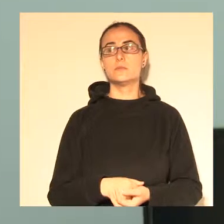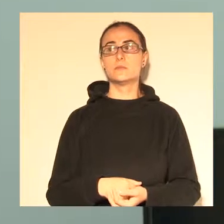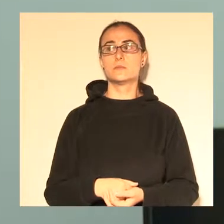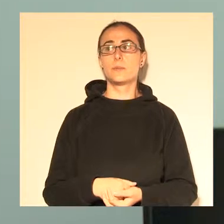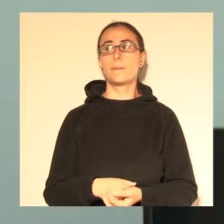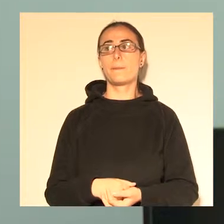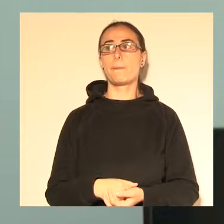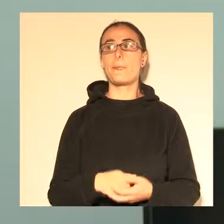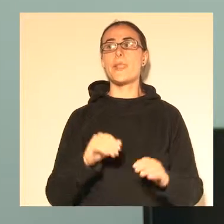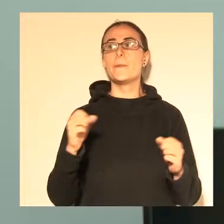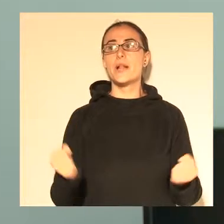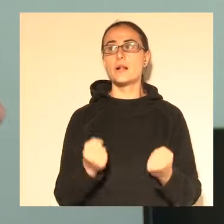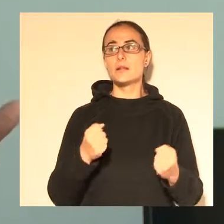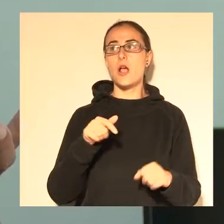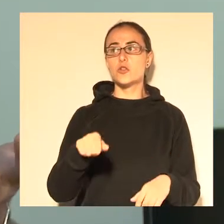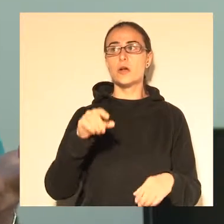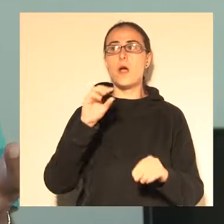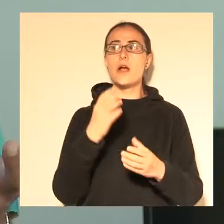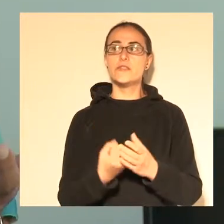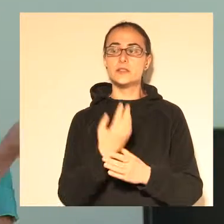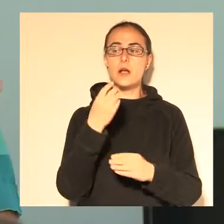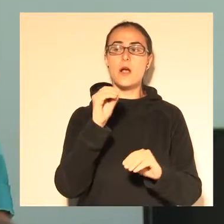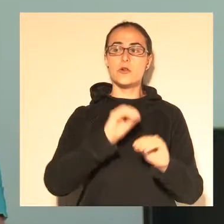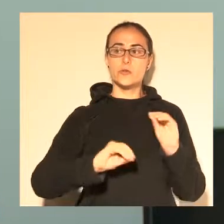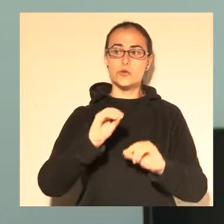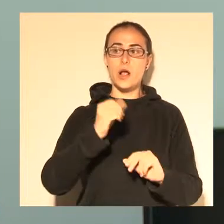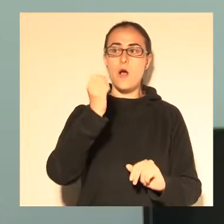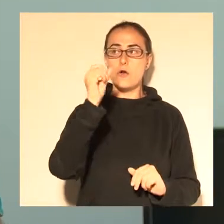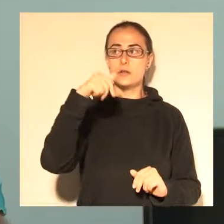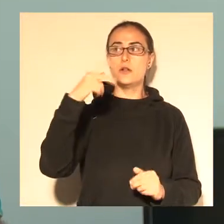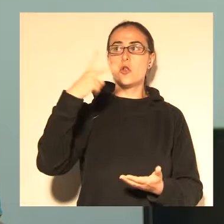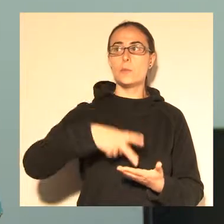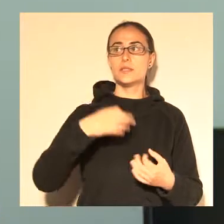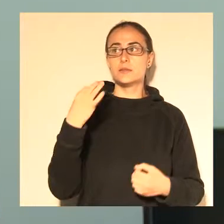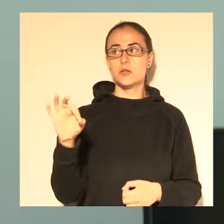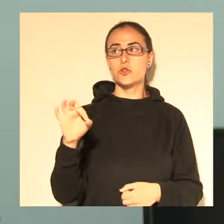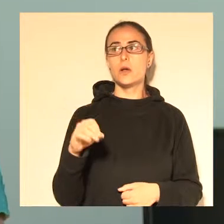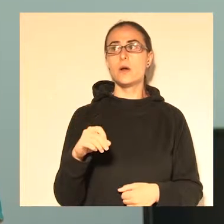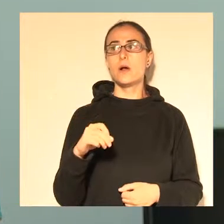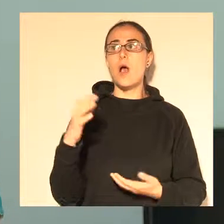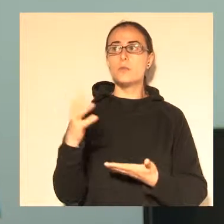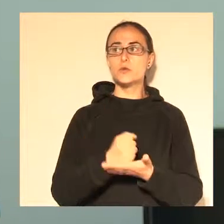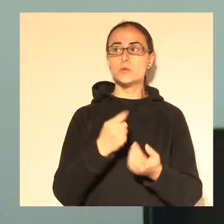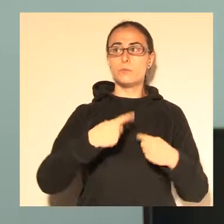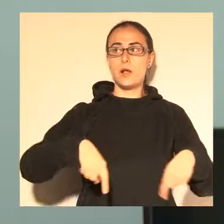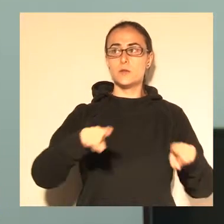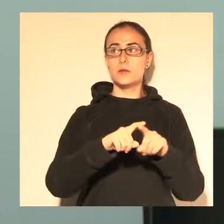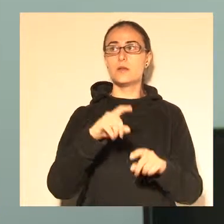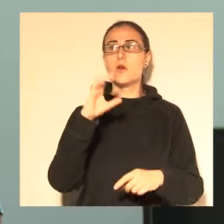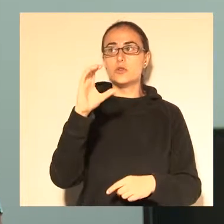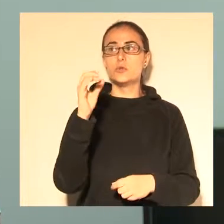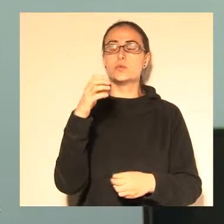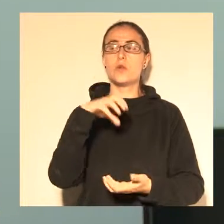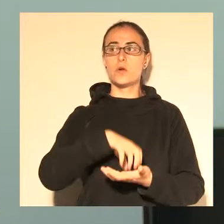centru practic am înființat o asociație No guvernamentală În 2010 am obținut un spațiu de la